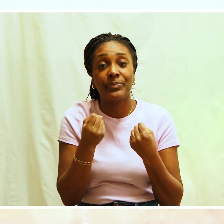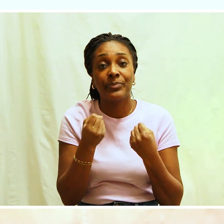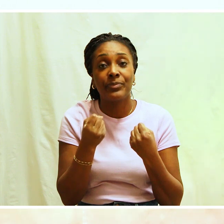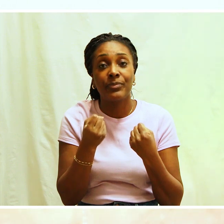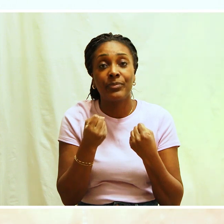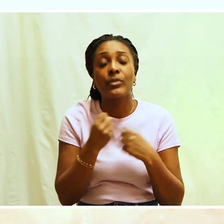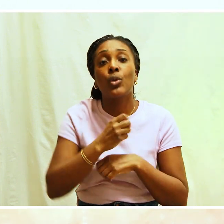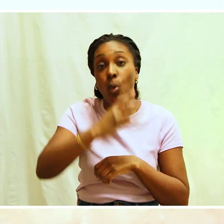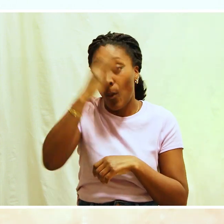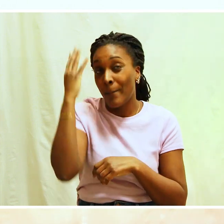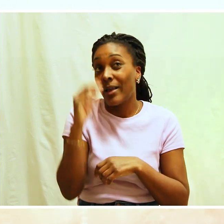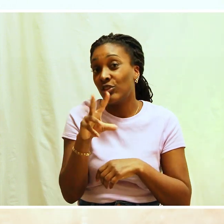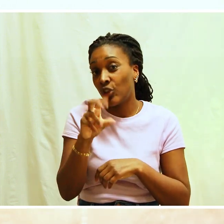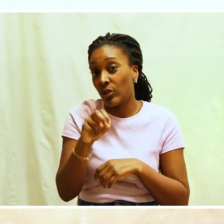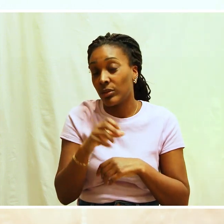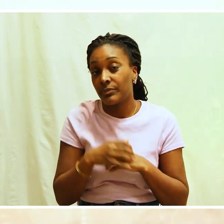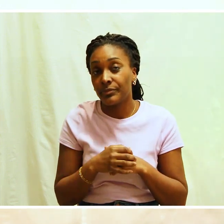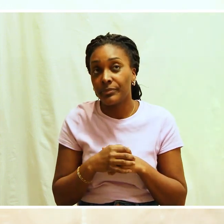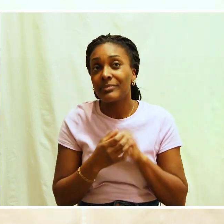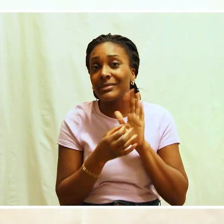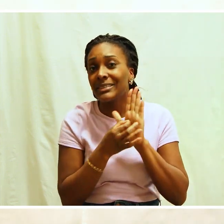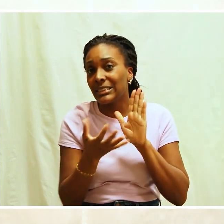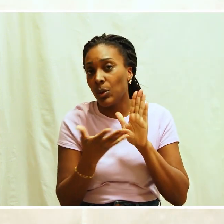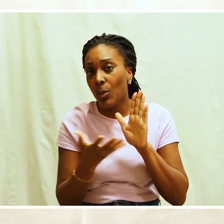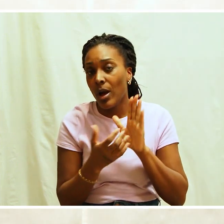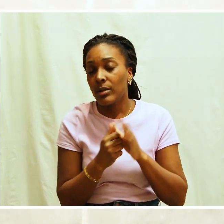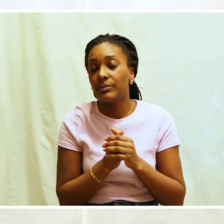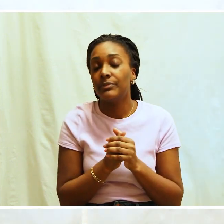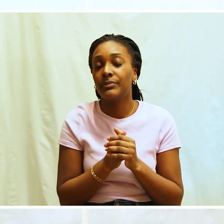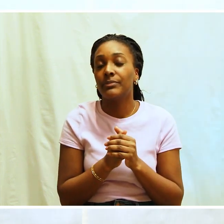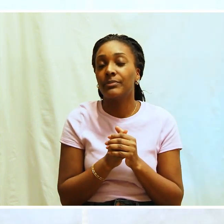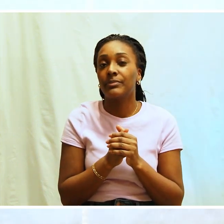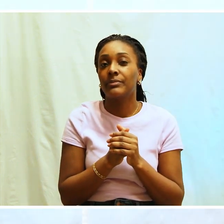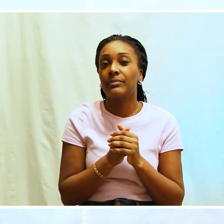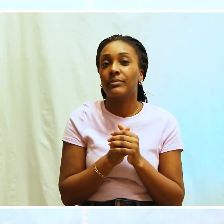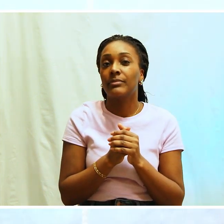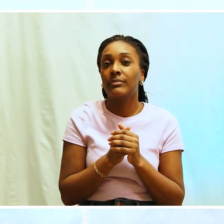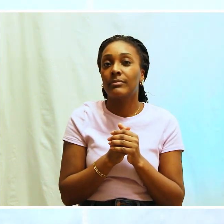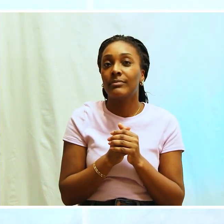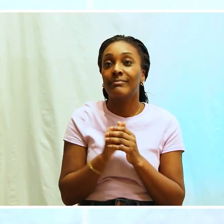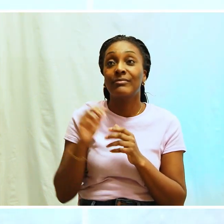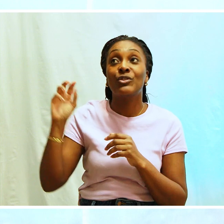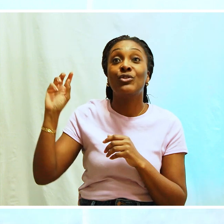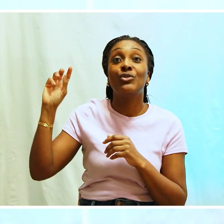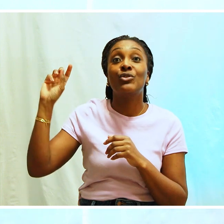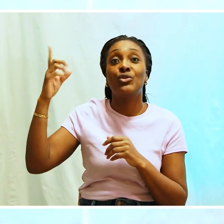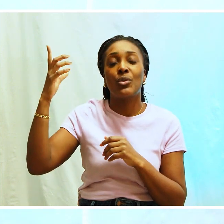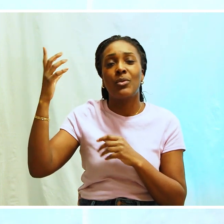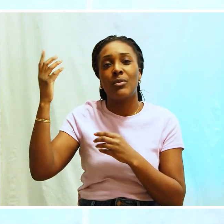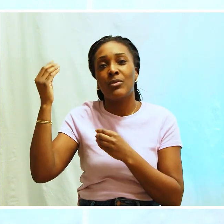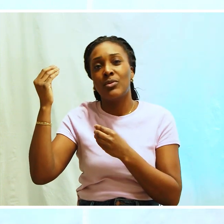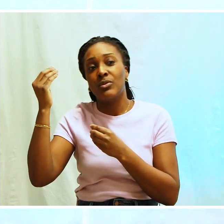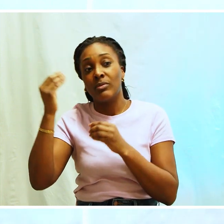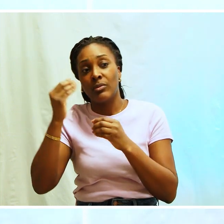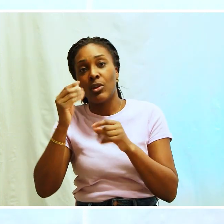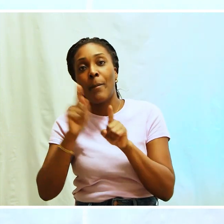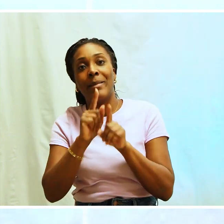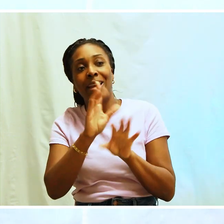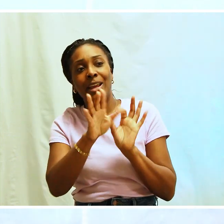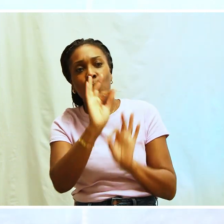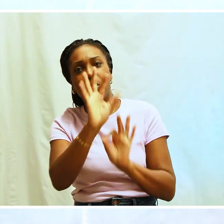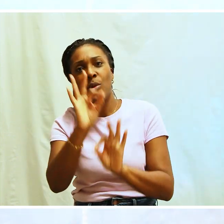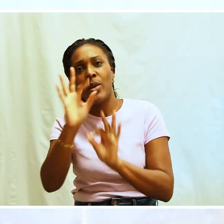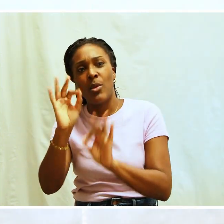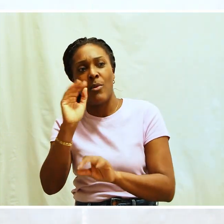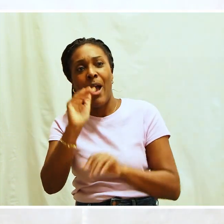Romains 30 nous dit « Ceux à qui Dieu a réservé d'avance une telle destinée, il les a aussi